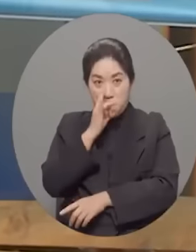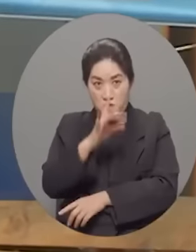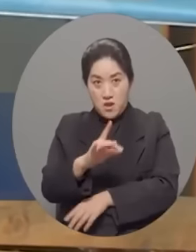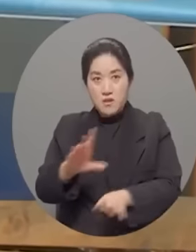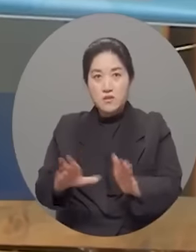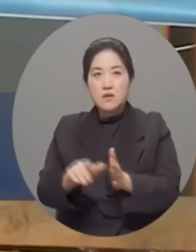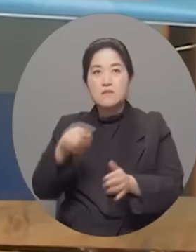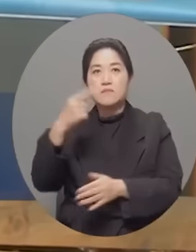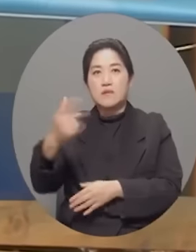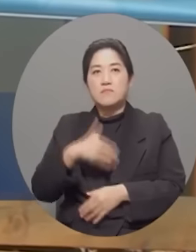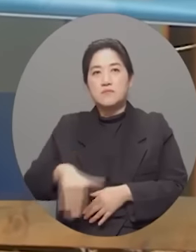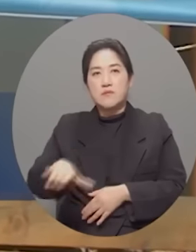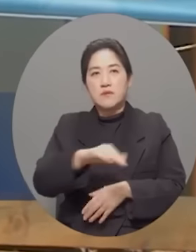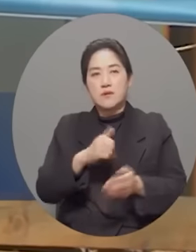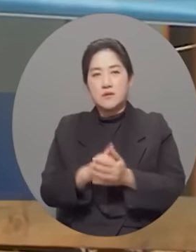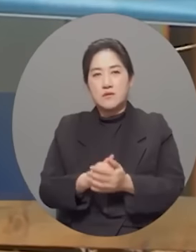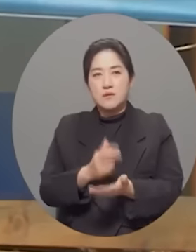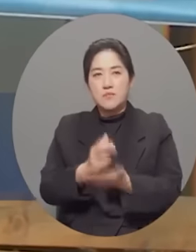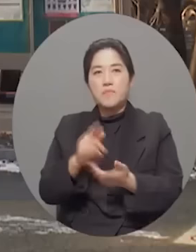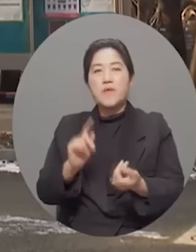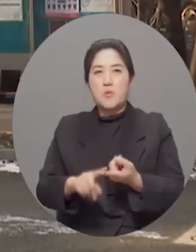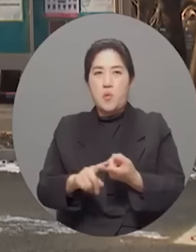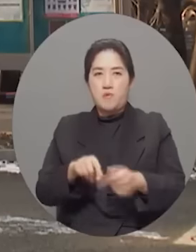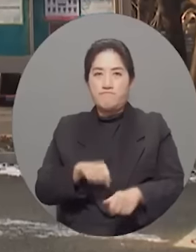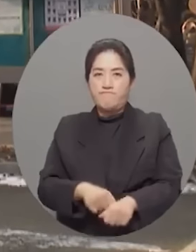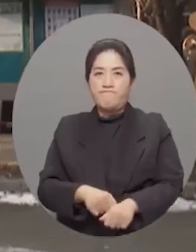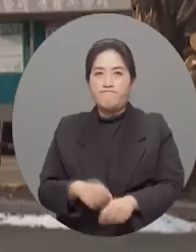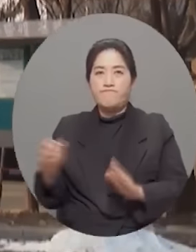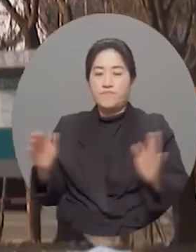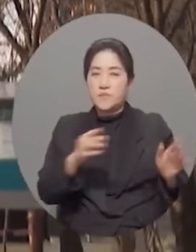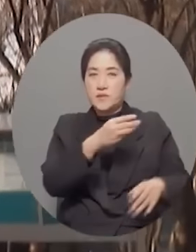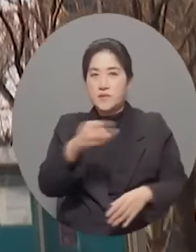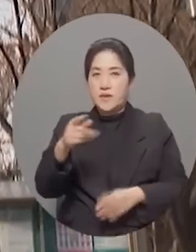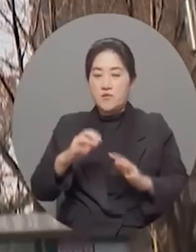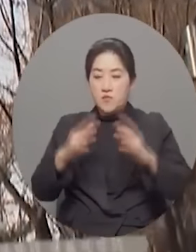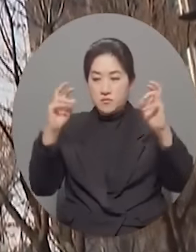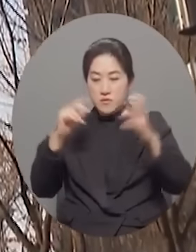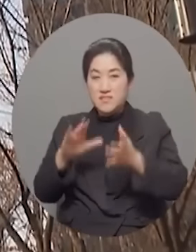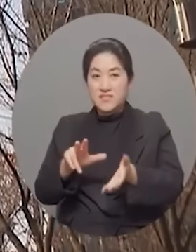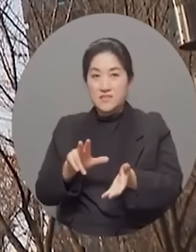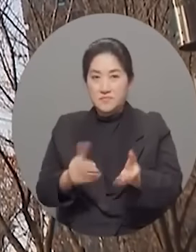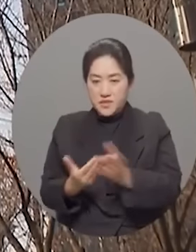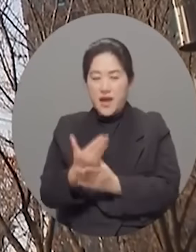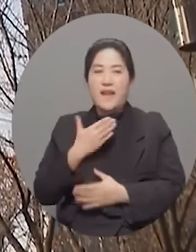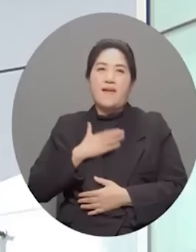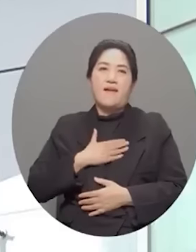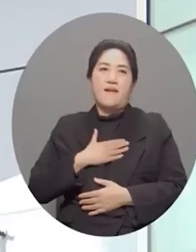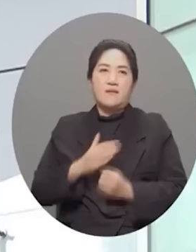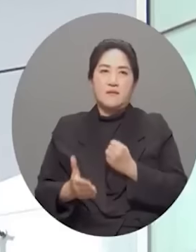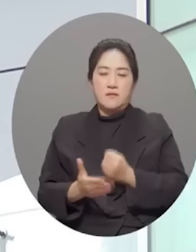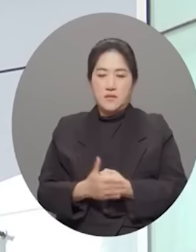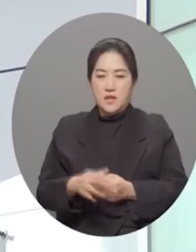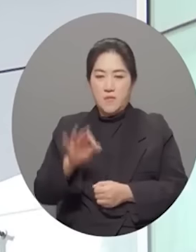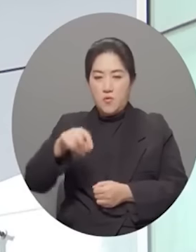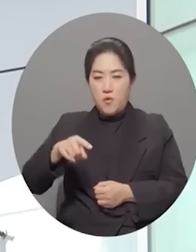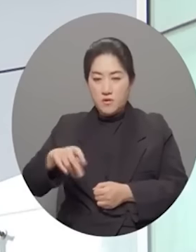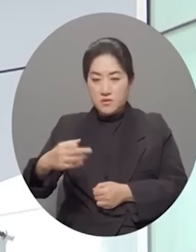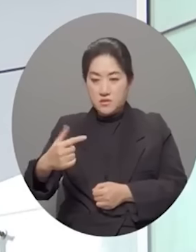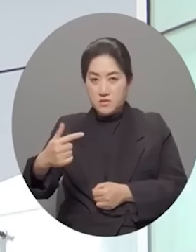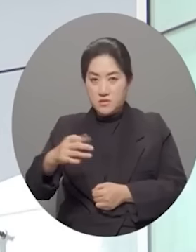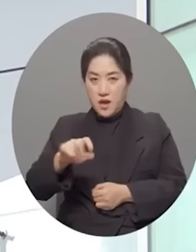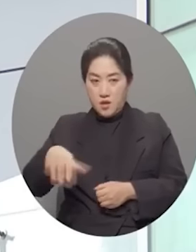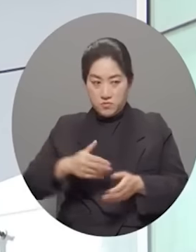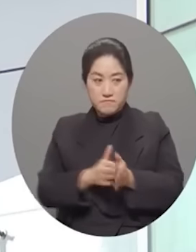때는 그 다음에는 이제 뭐 저희가 사법 처리. 태영건설은 이 같은 사태를 인지하고 있다며 워크아웃이 개시되면